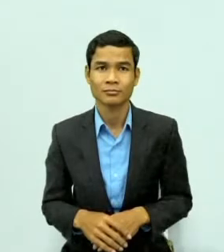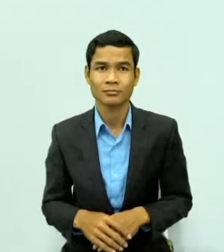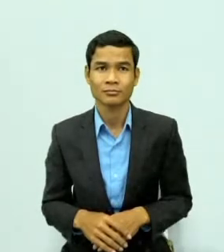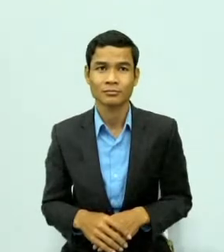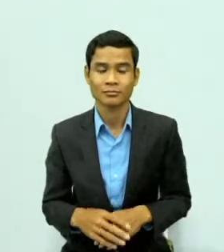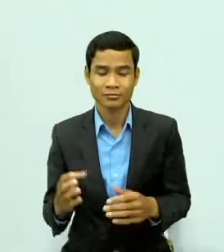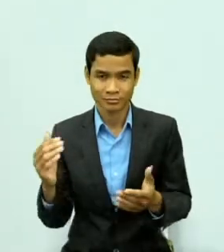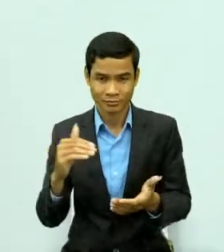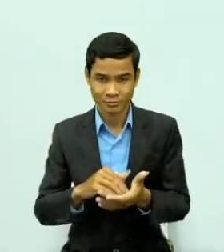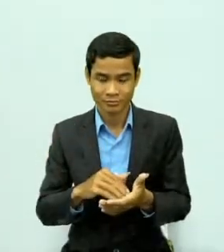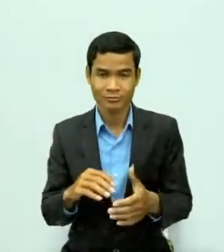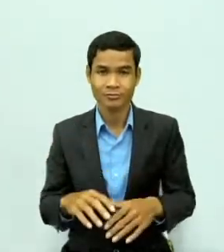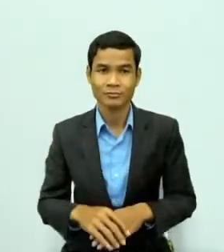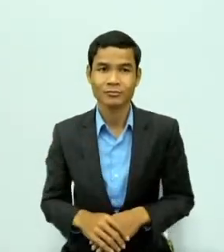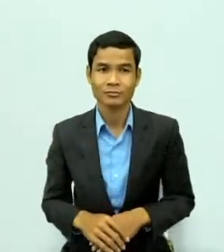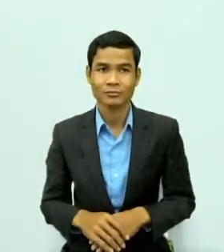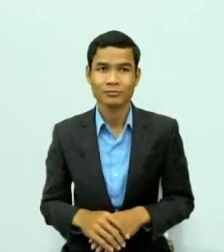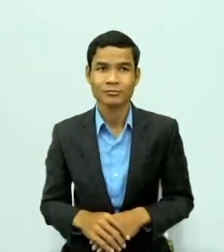ម្ដងទៀត